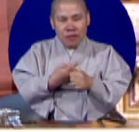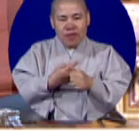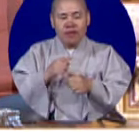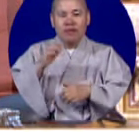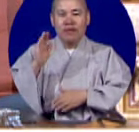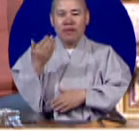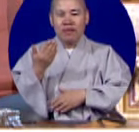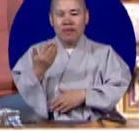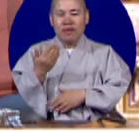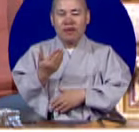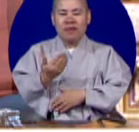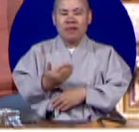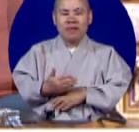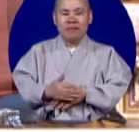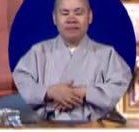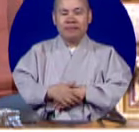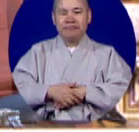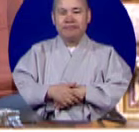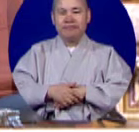그것을